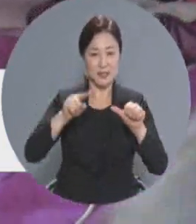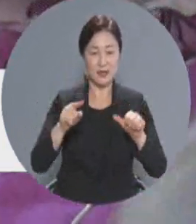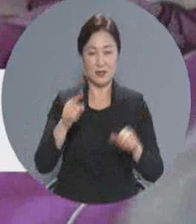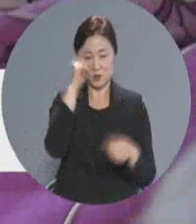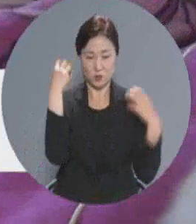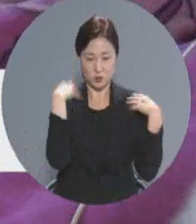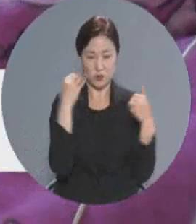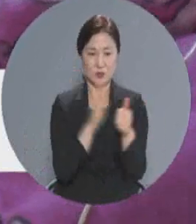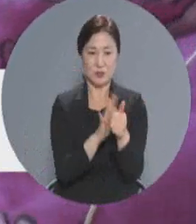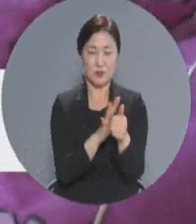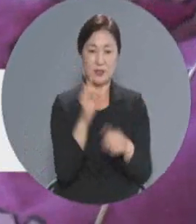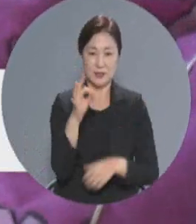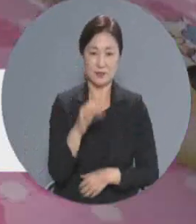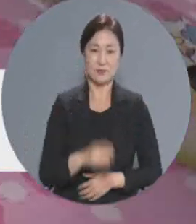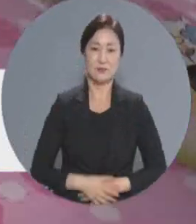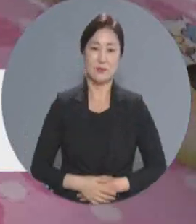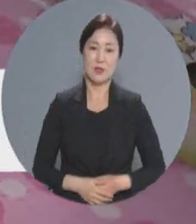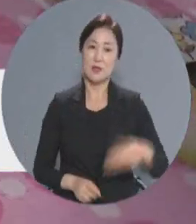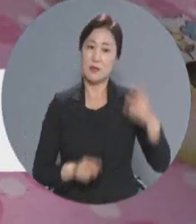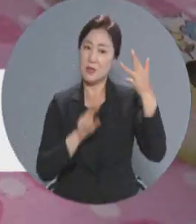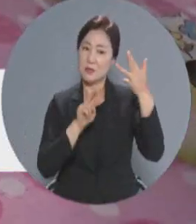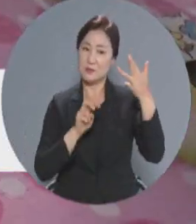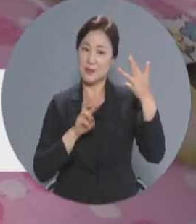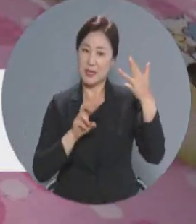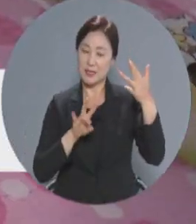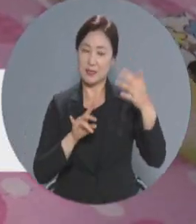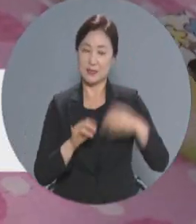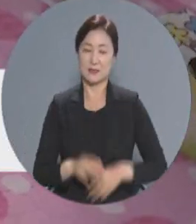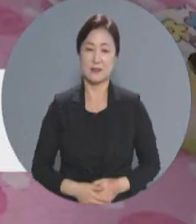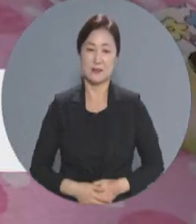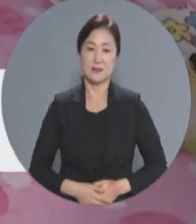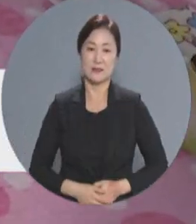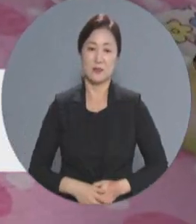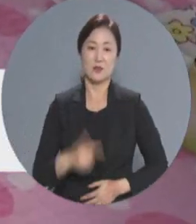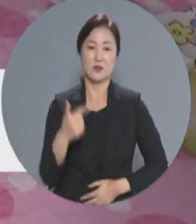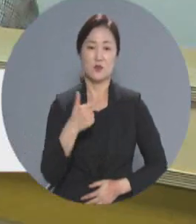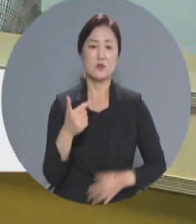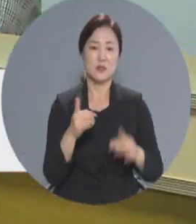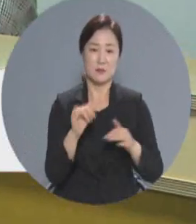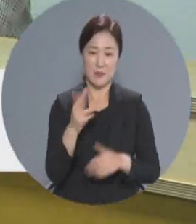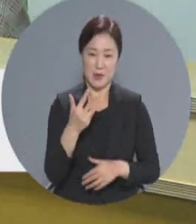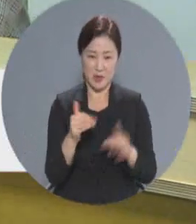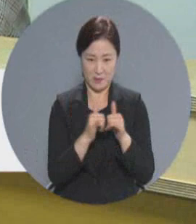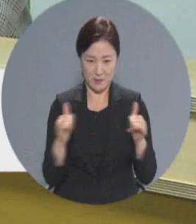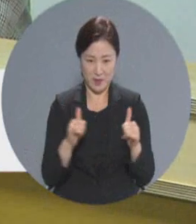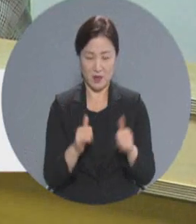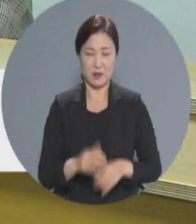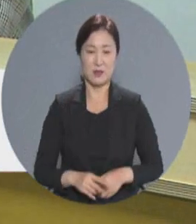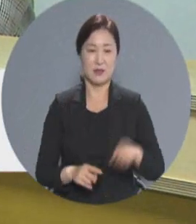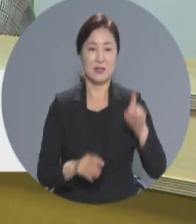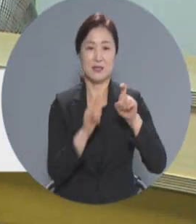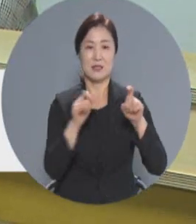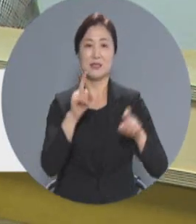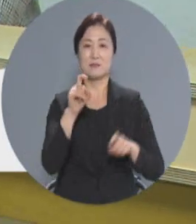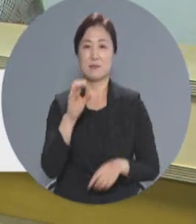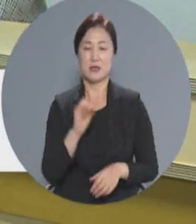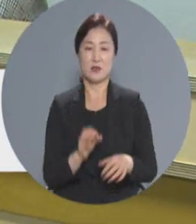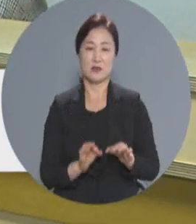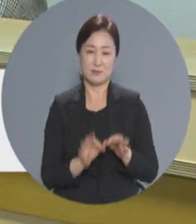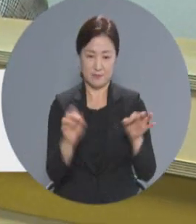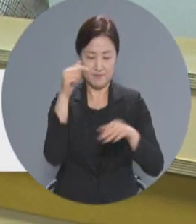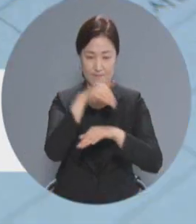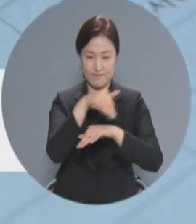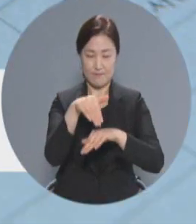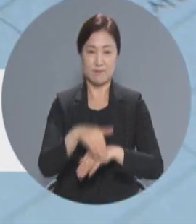사업의 일환으로 오는 24일 관내 법정 저소득층 6,800여 명에게 1인당 10만 원씩을 일괄